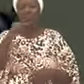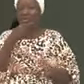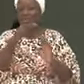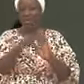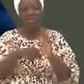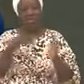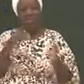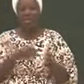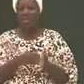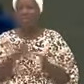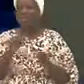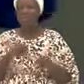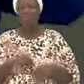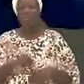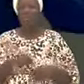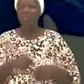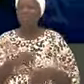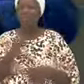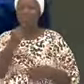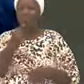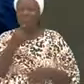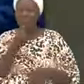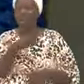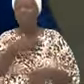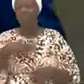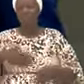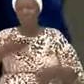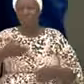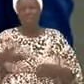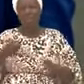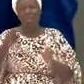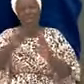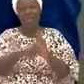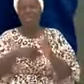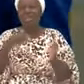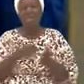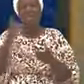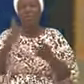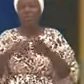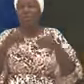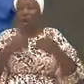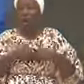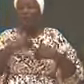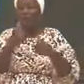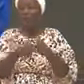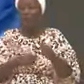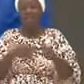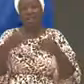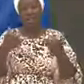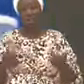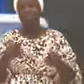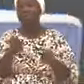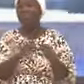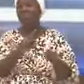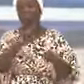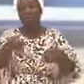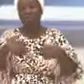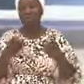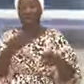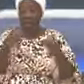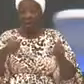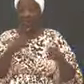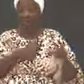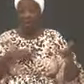la ferveur pour vouloir avoir tout est parti maintenant le seuil à 10